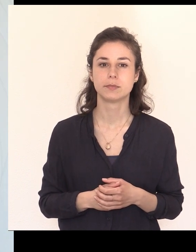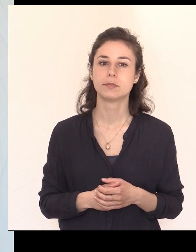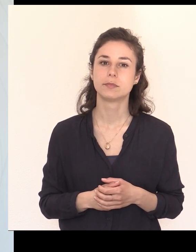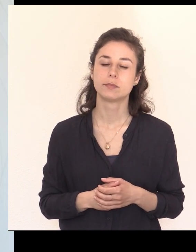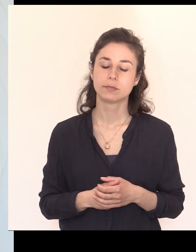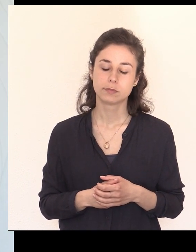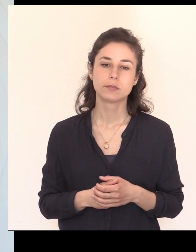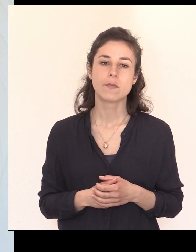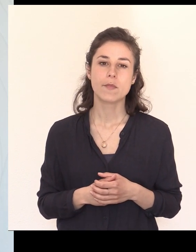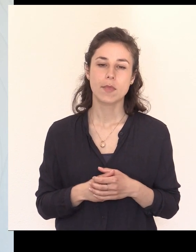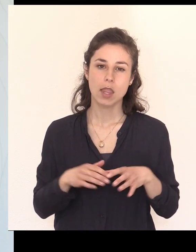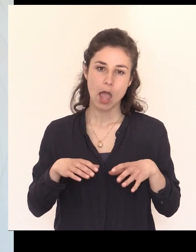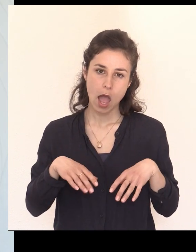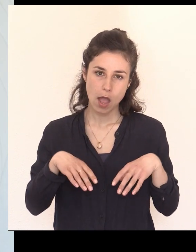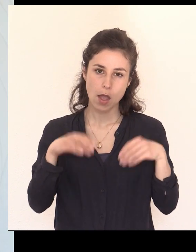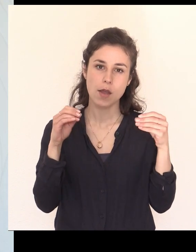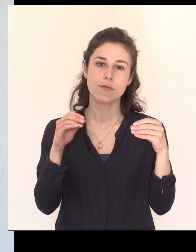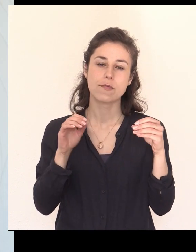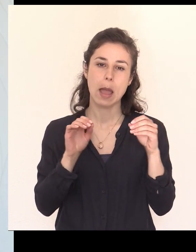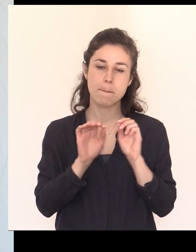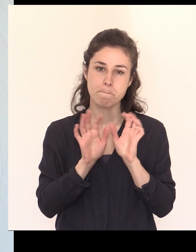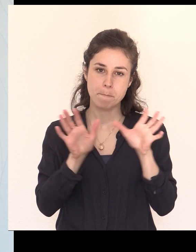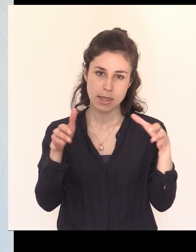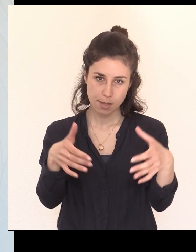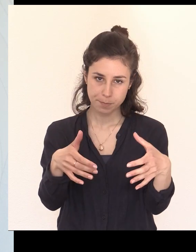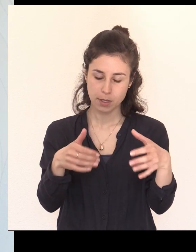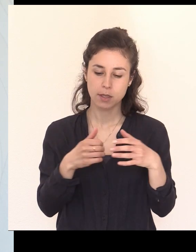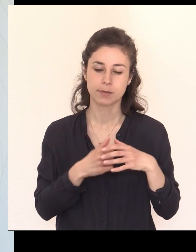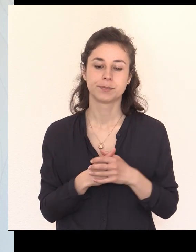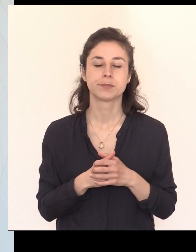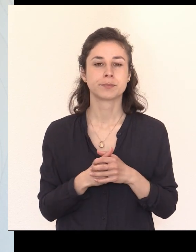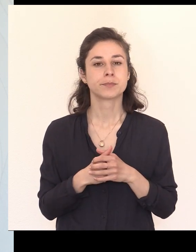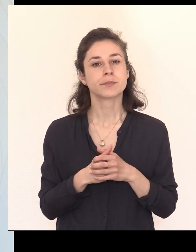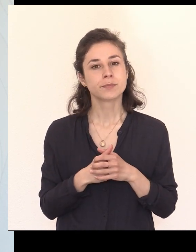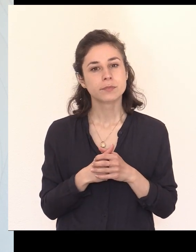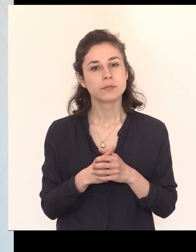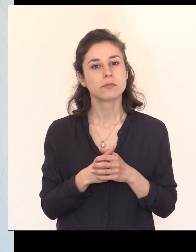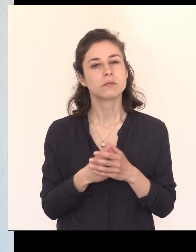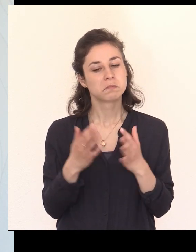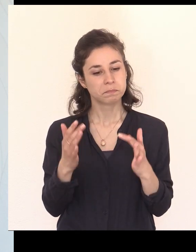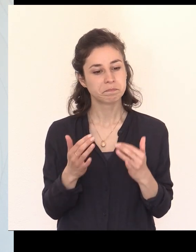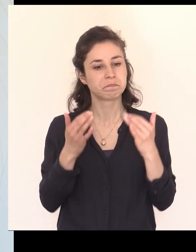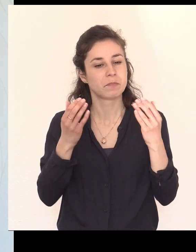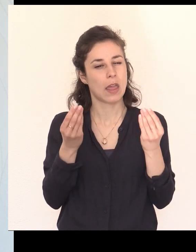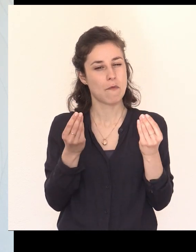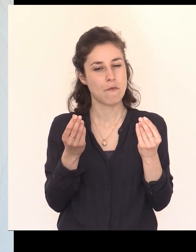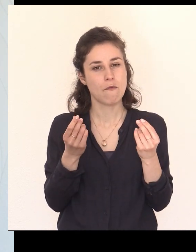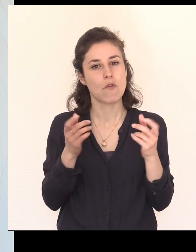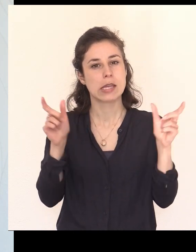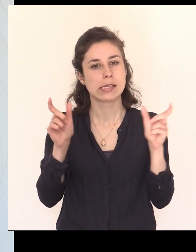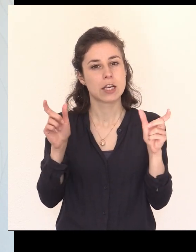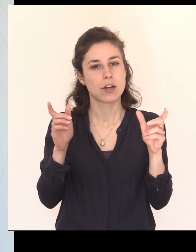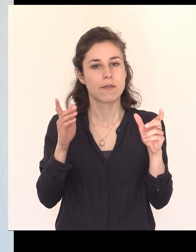Zu Beginn der Pandemie sah es noch so aus, als ob die Gesellschaft